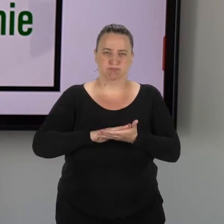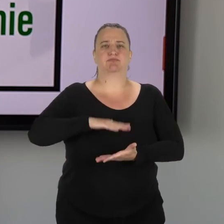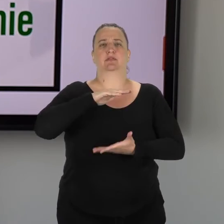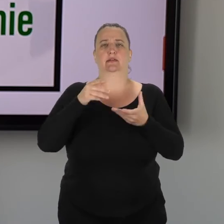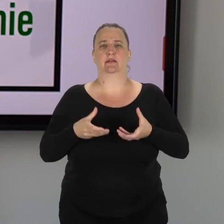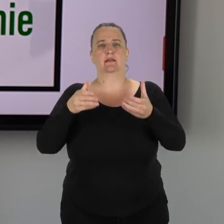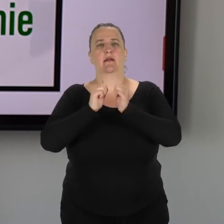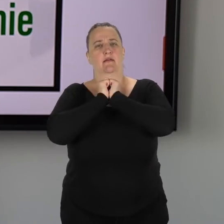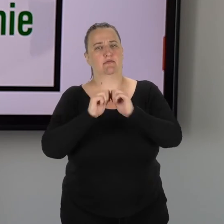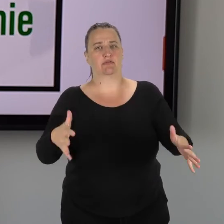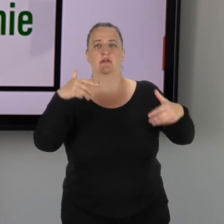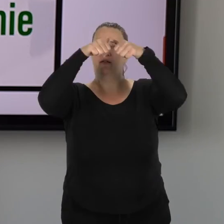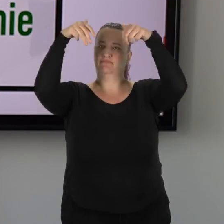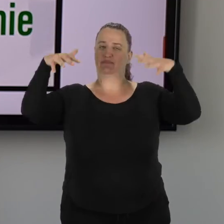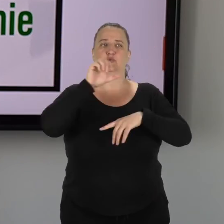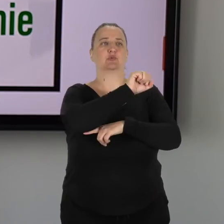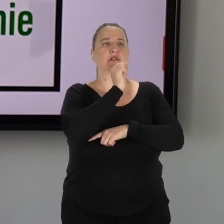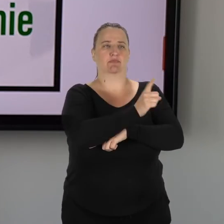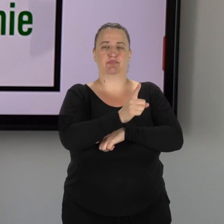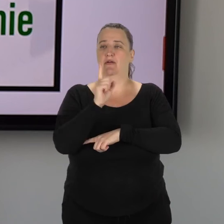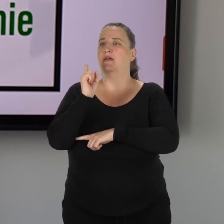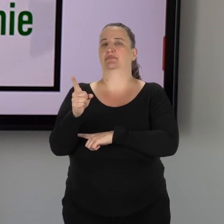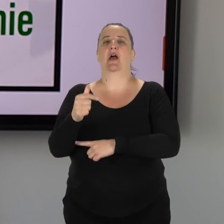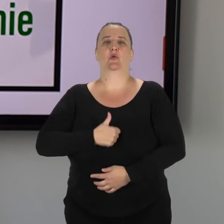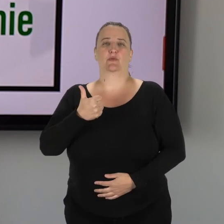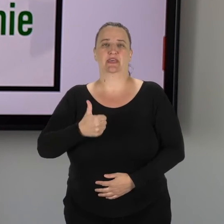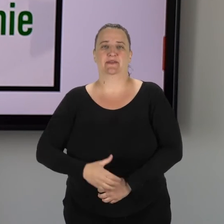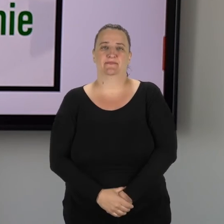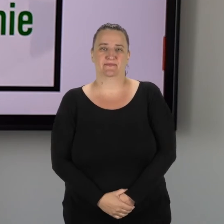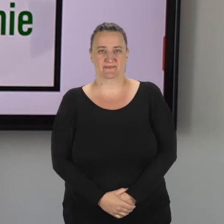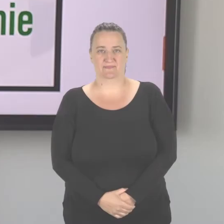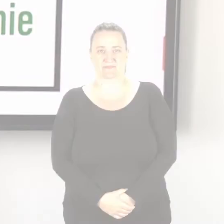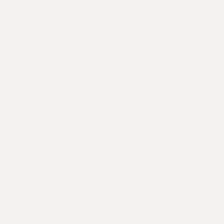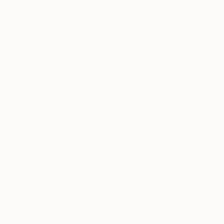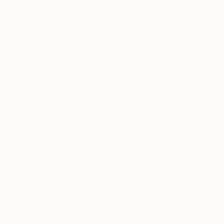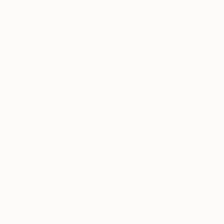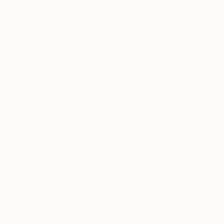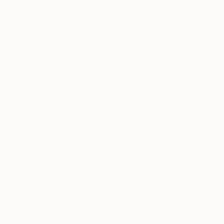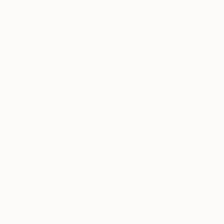d'utilisation pour contribuer à faire vivre ensemble la branche autonomie de la sécurité sociale.